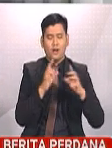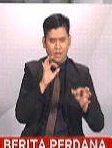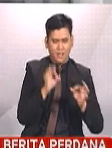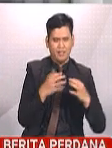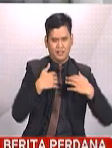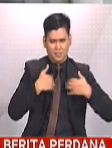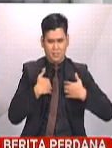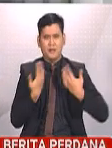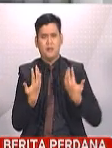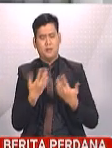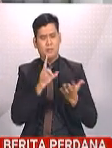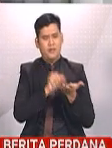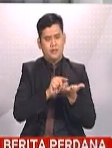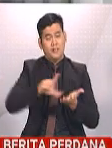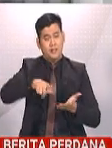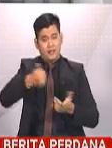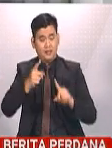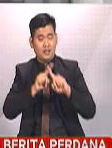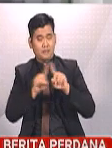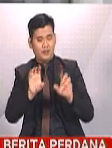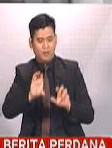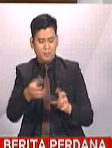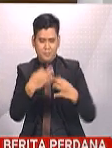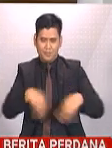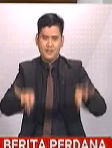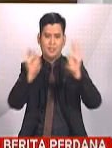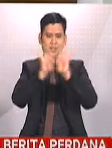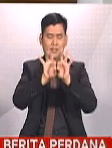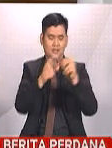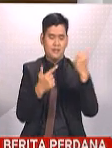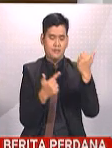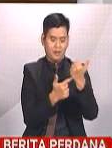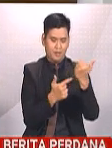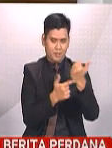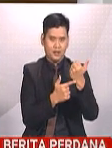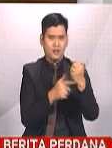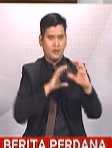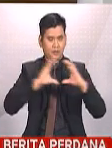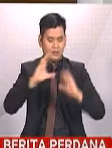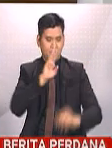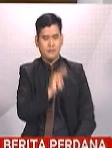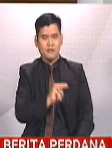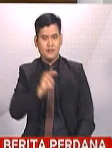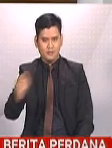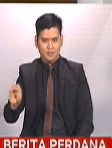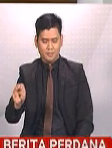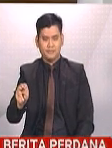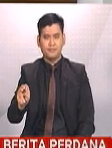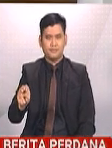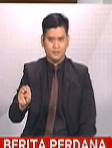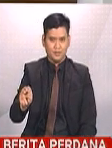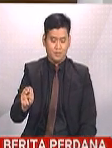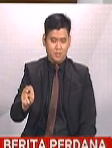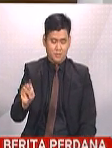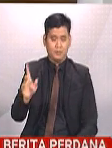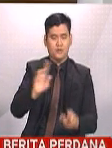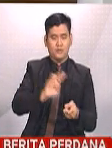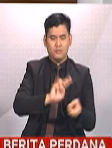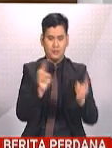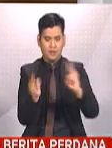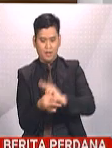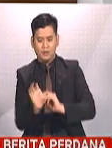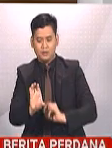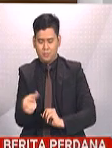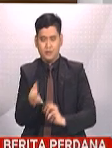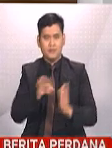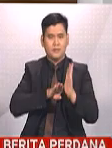era digital. Timbalan Menteri Komunikasi dan Multimedia, Dato' Edin Shazli Shid berkata, lanskap radio telah berubah dengan pesat